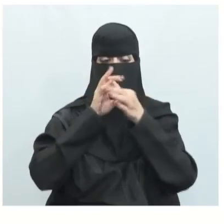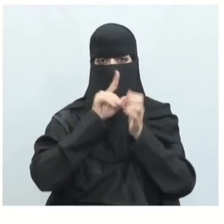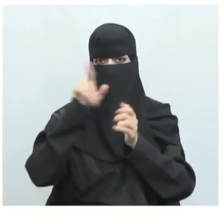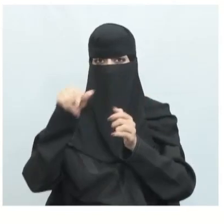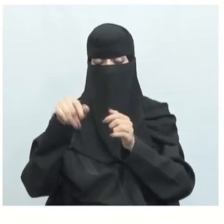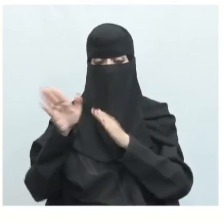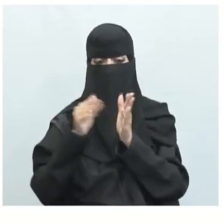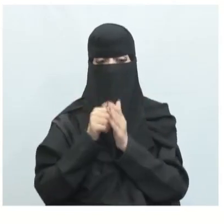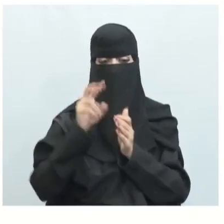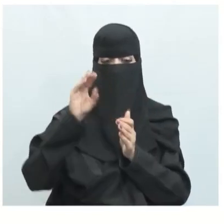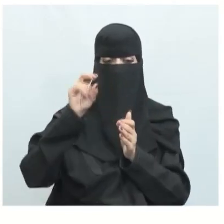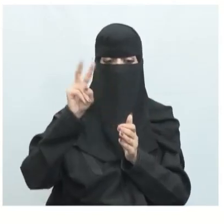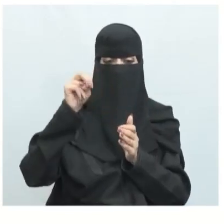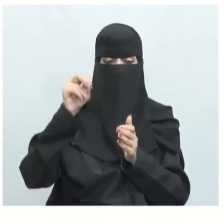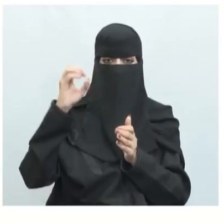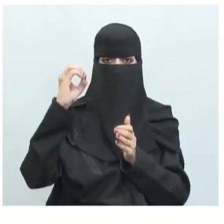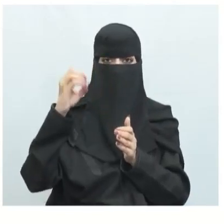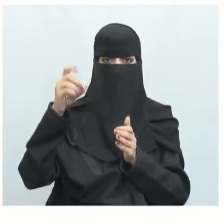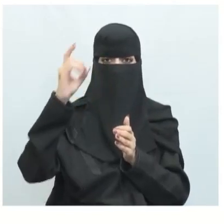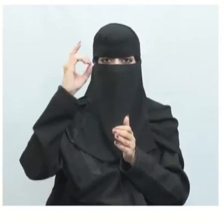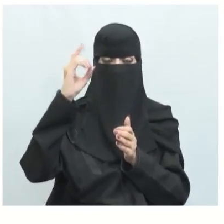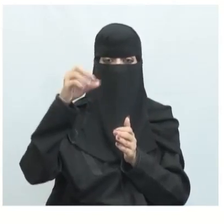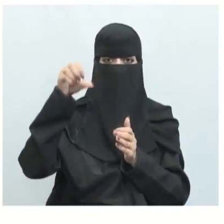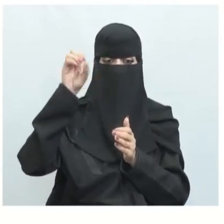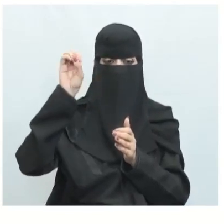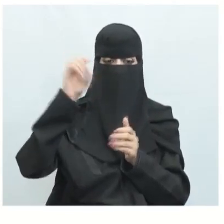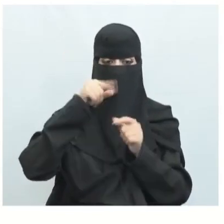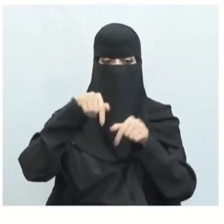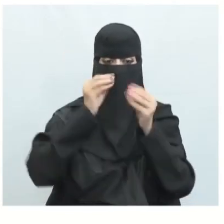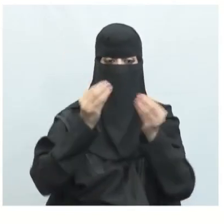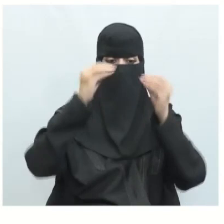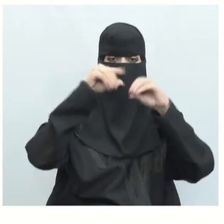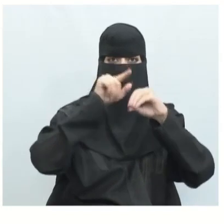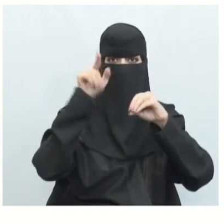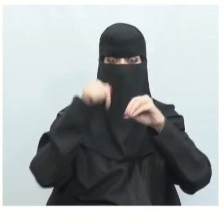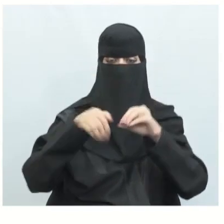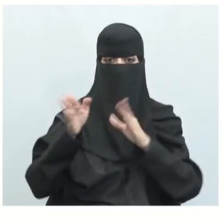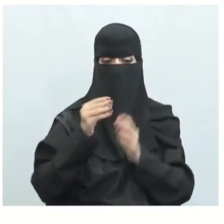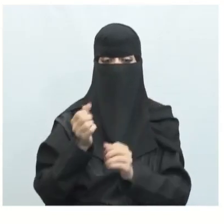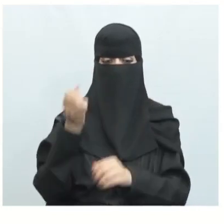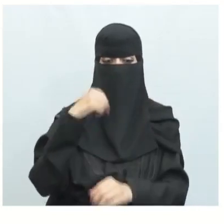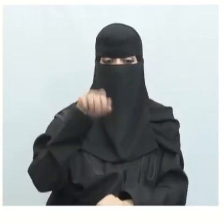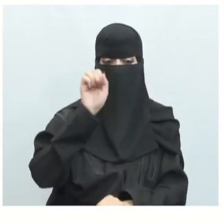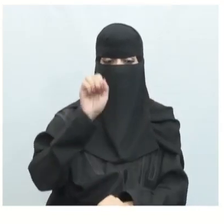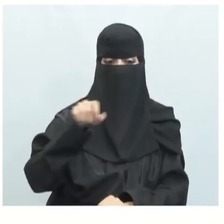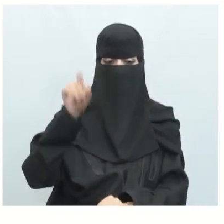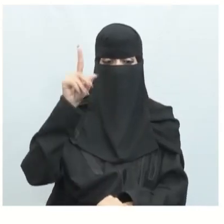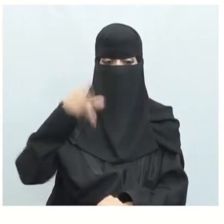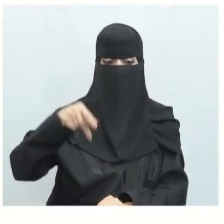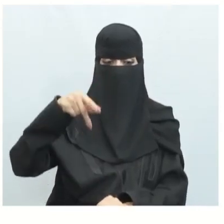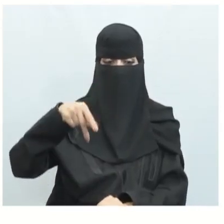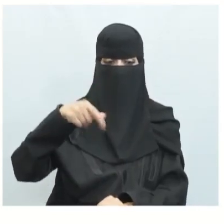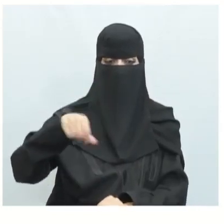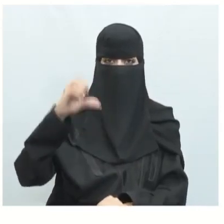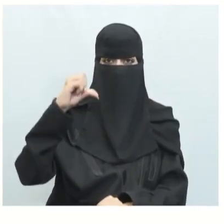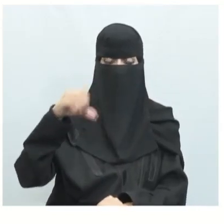بالنود وهنا علامه ابن معناها اضافه ابن اضافه للعقد